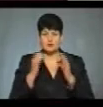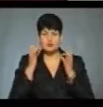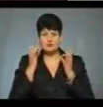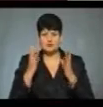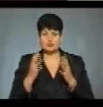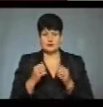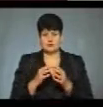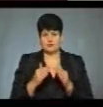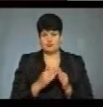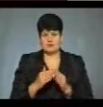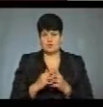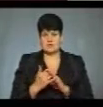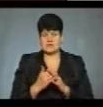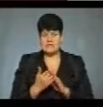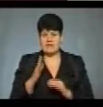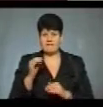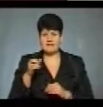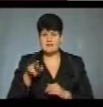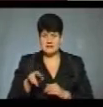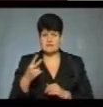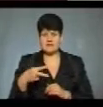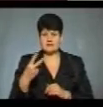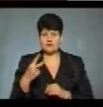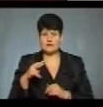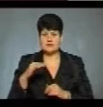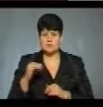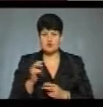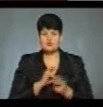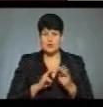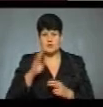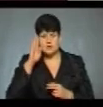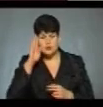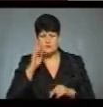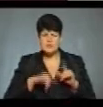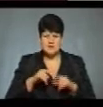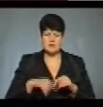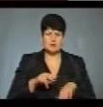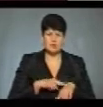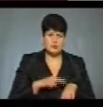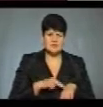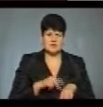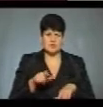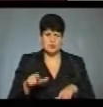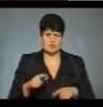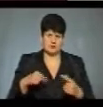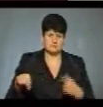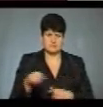села Вівся. Із 22 листопада хлопця шукали рідні, поліцейські, рятувальники та жителі навколишніх сіл.